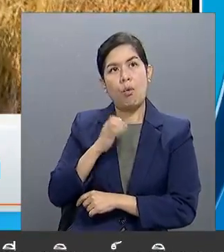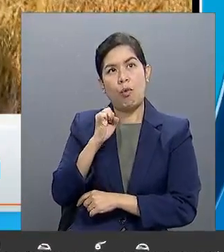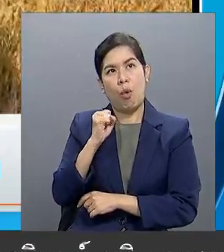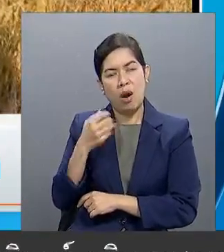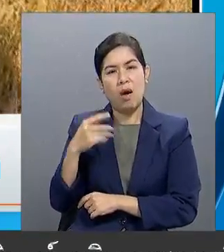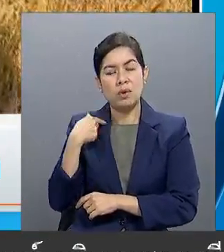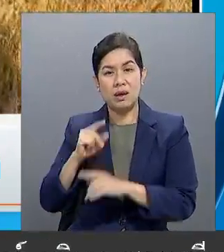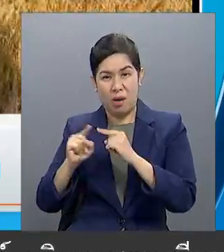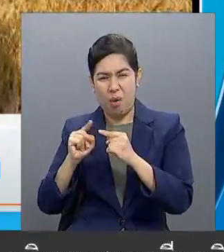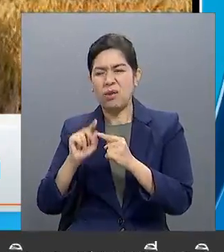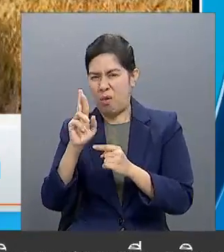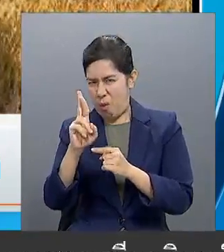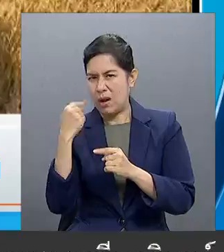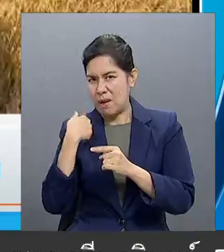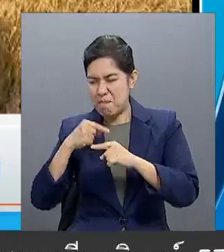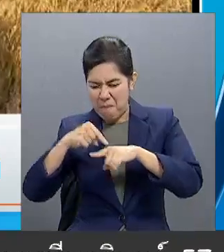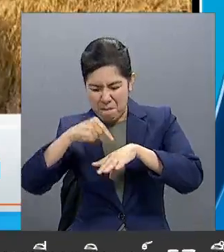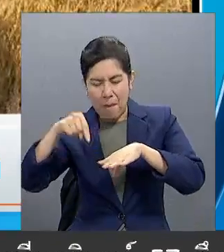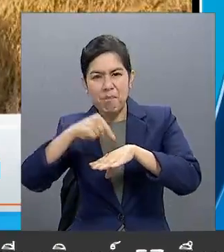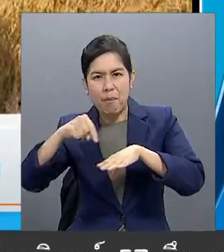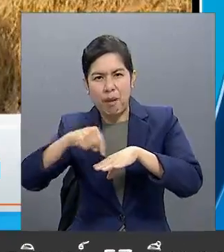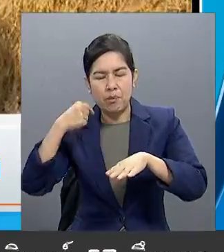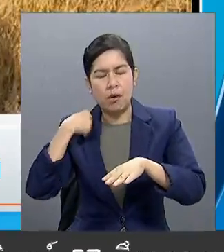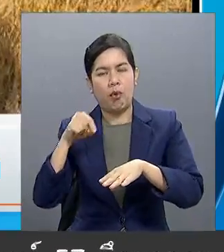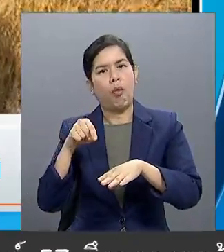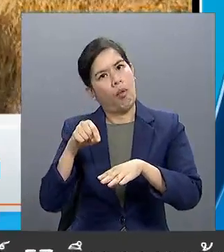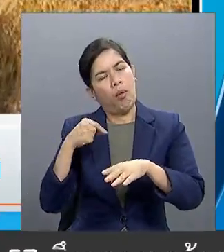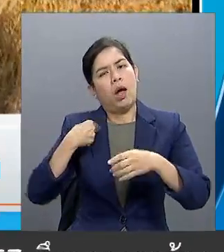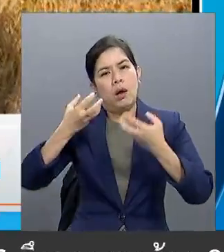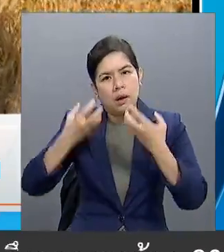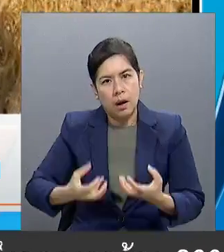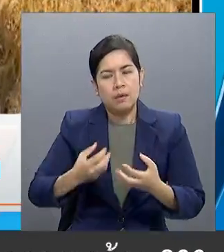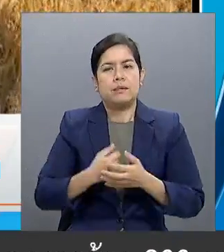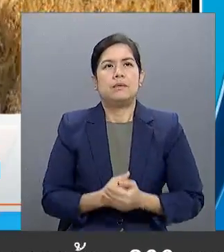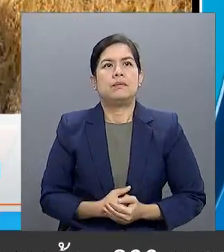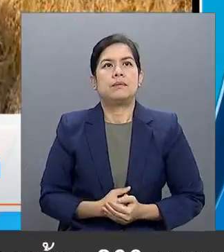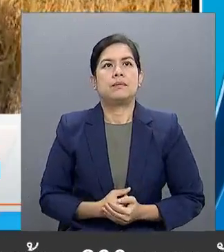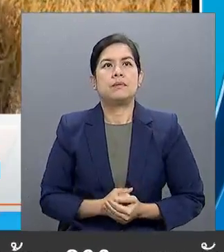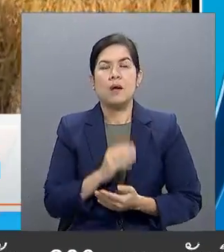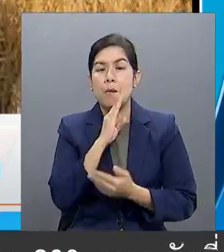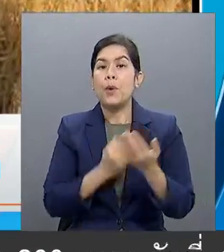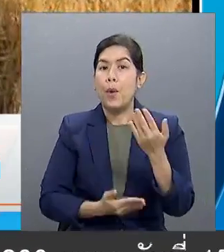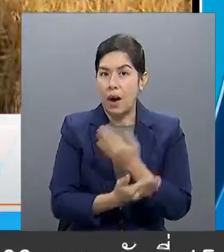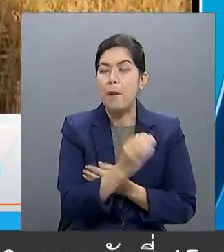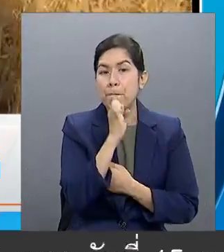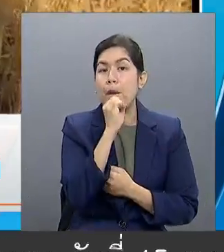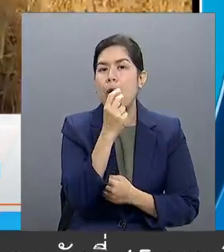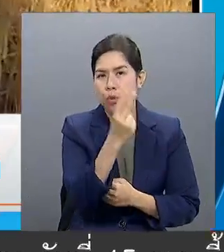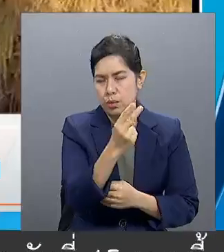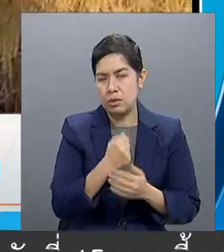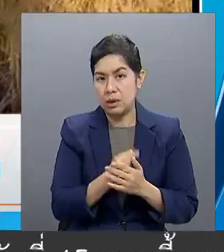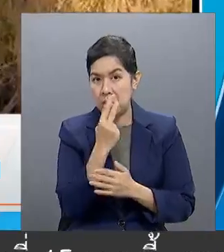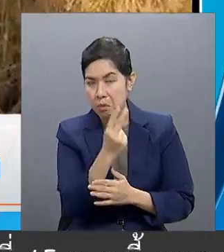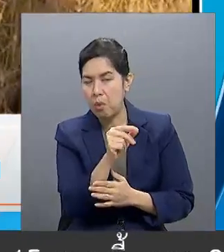แล้วไม่ได้ง่ายเลยคือใช้แรงเยอะมากหนักมากจริง ๆ ถ้ามีโอกาสไปลองคุณท็อปแล้วจะรู้ว่าแบบค ุ ณจะกินข้าวแบบ